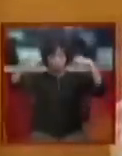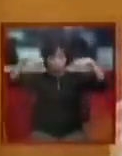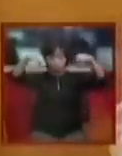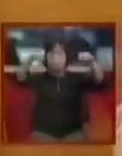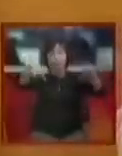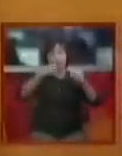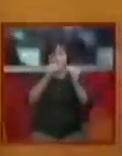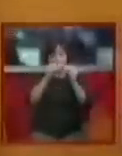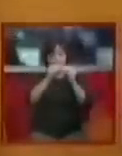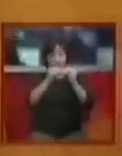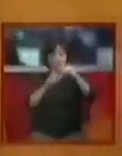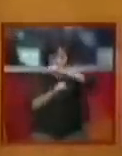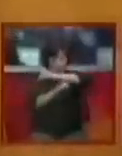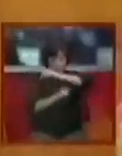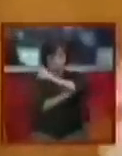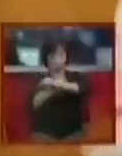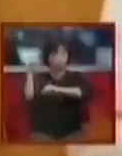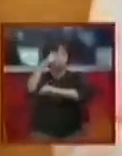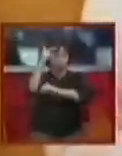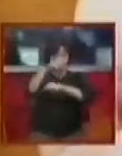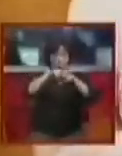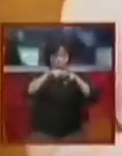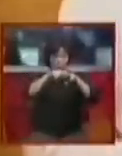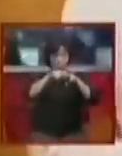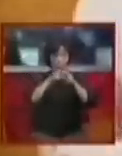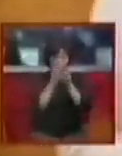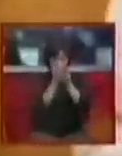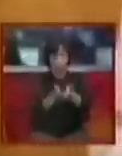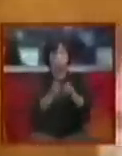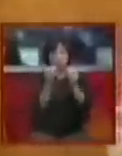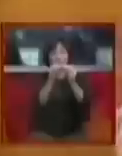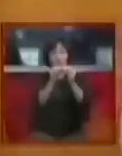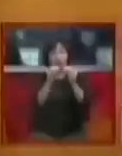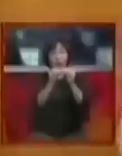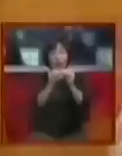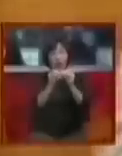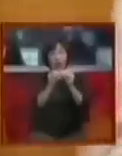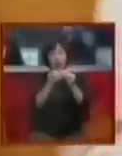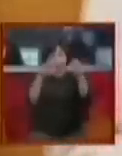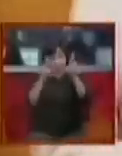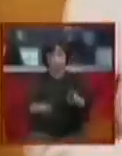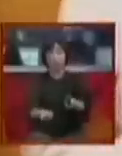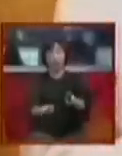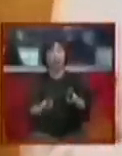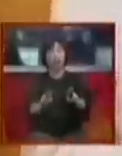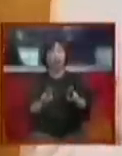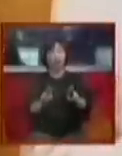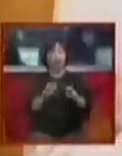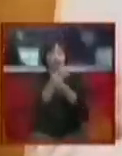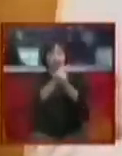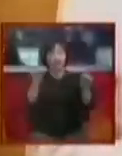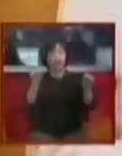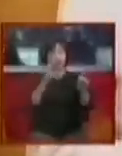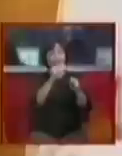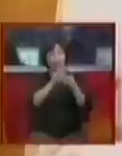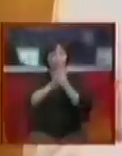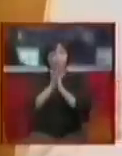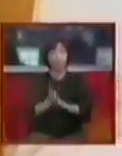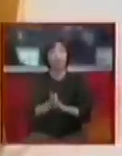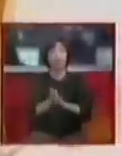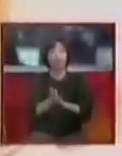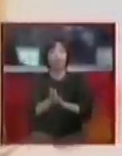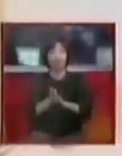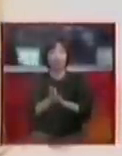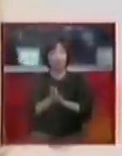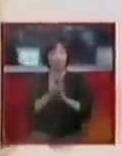ang bawat daan, tulay, paliparan, tren at daungan, ang bawat kontratang walang bukol, ang kaligtasan at kapayapaan